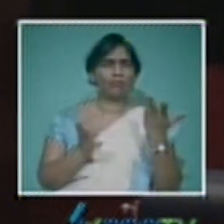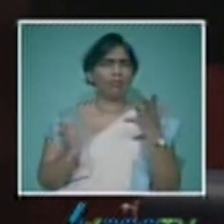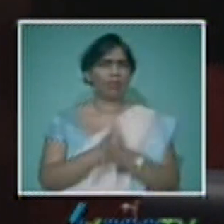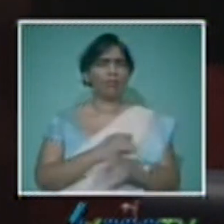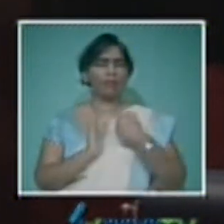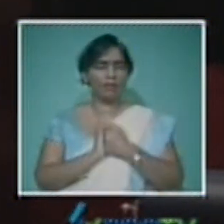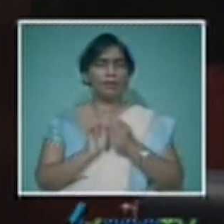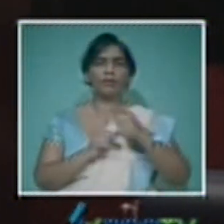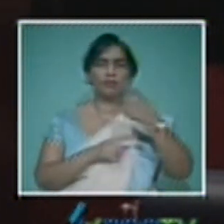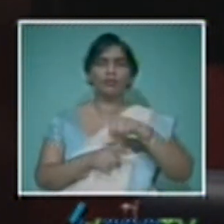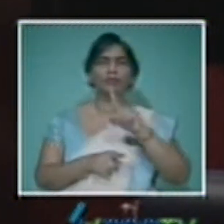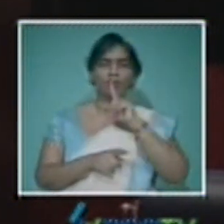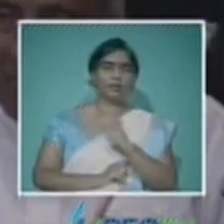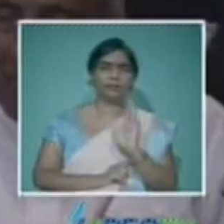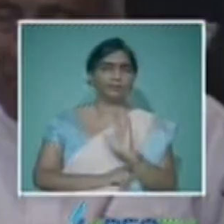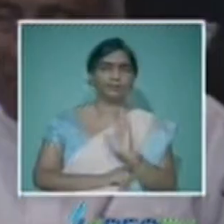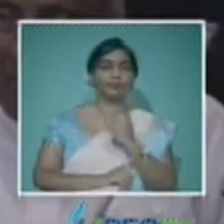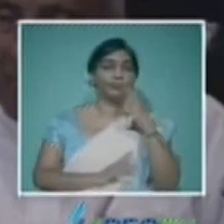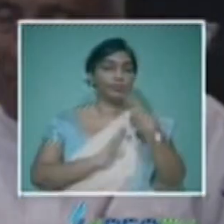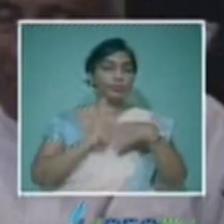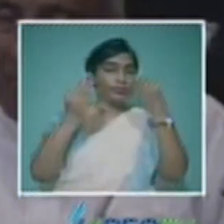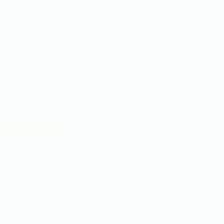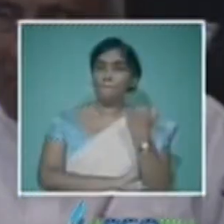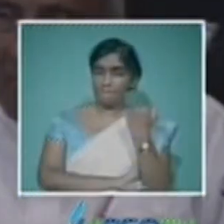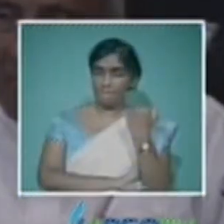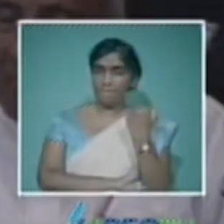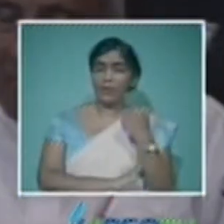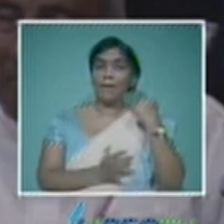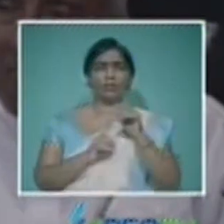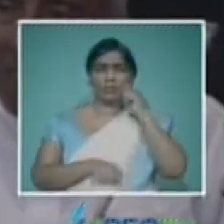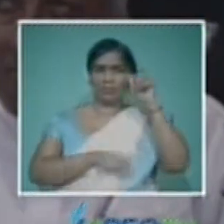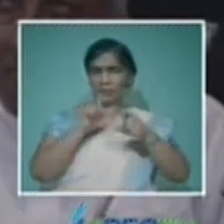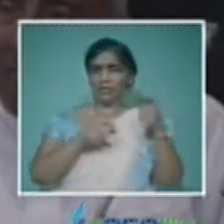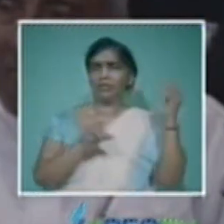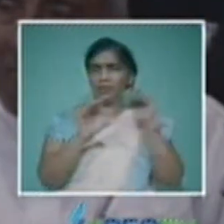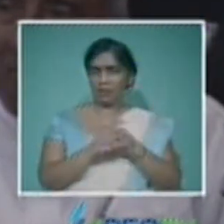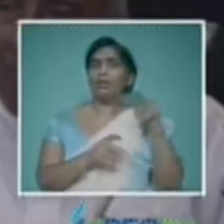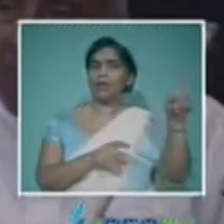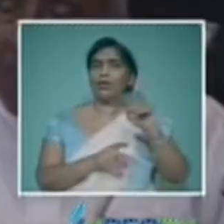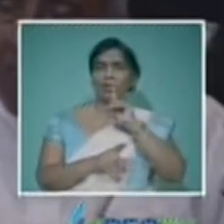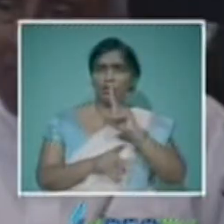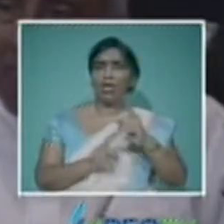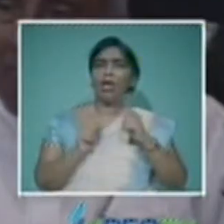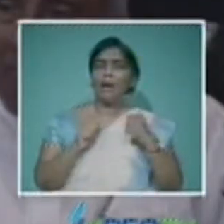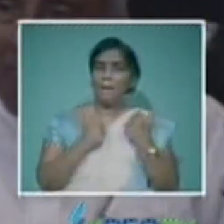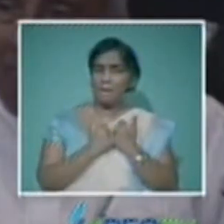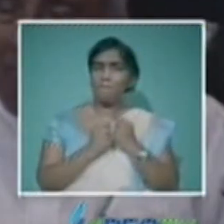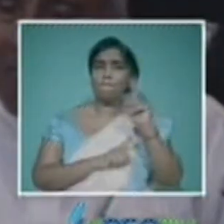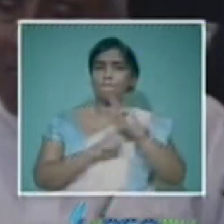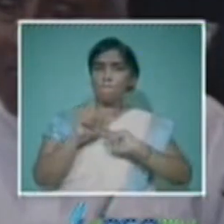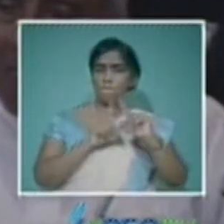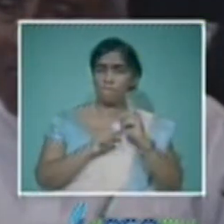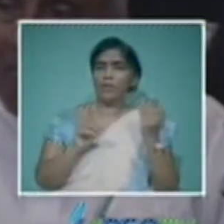මේ ගරු සභාව විමසා බැලිය යුතු වෙනවා. රට බංකොලොත් කිරීමේ බලයක් මහා බැංකුවට නැහැ. ඒ අයට තිබ්බනේ අප්‍රේල් මාසේ